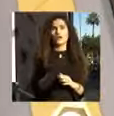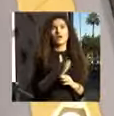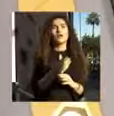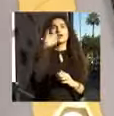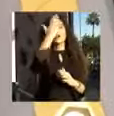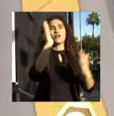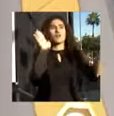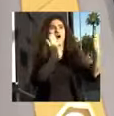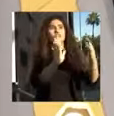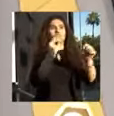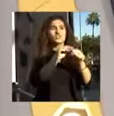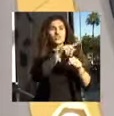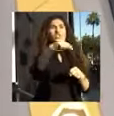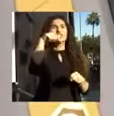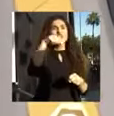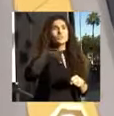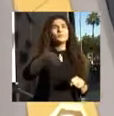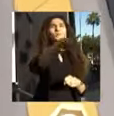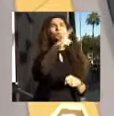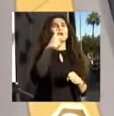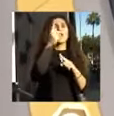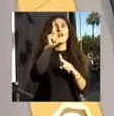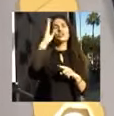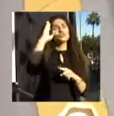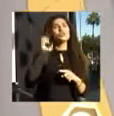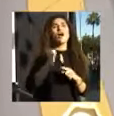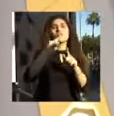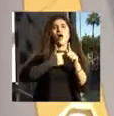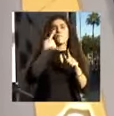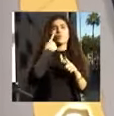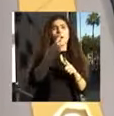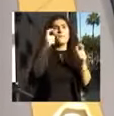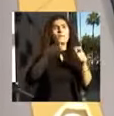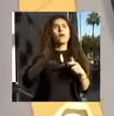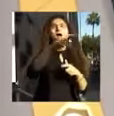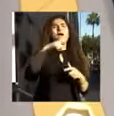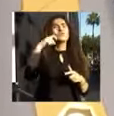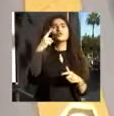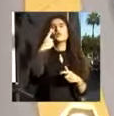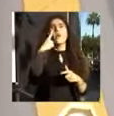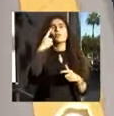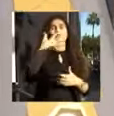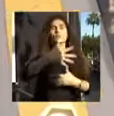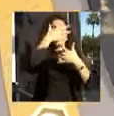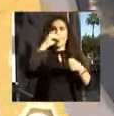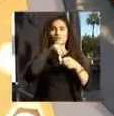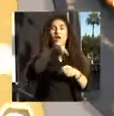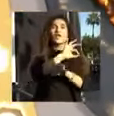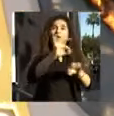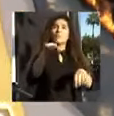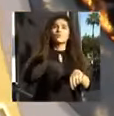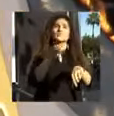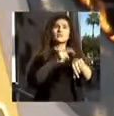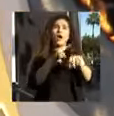karşı tarafta şimdiki İl Jandarma binasının olduğu eski hükümet konağında tam bu